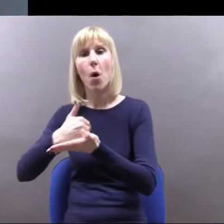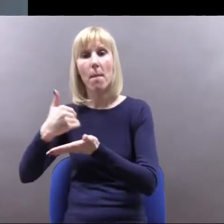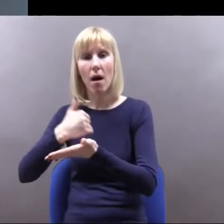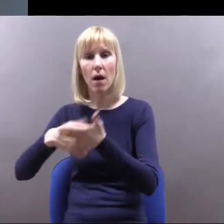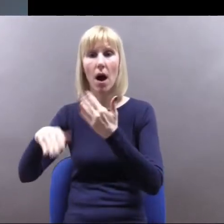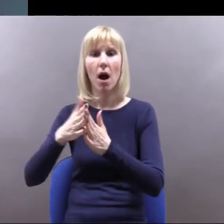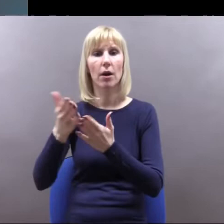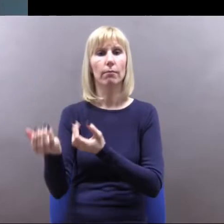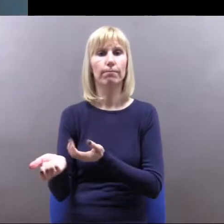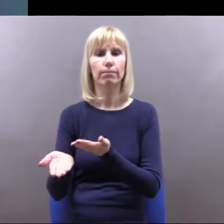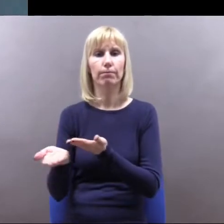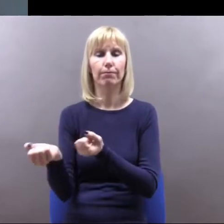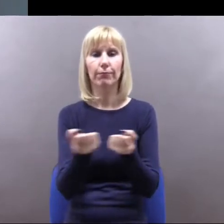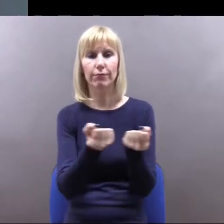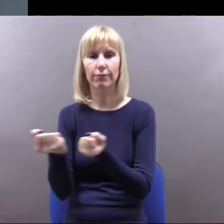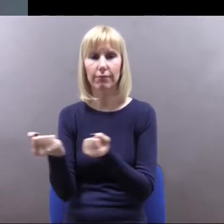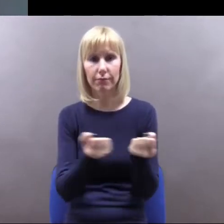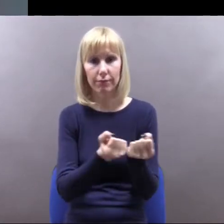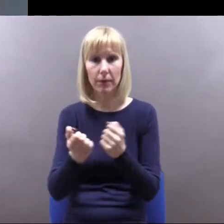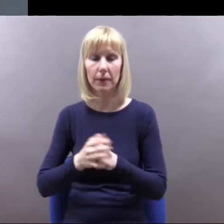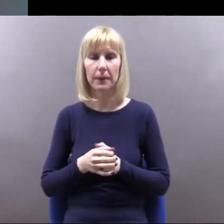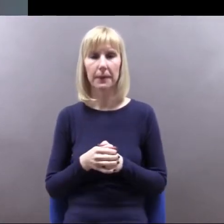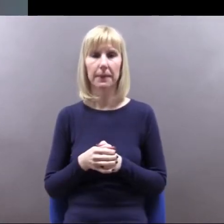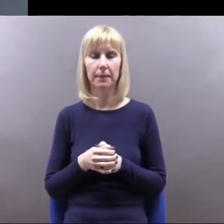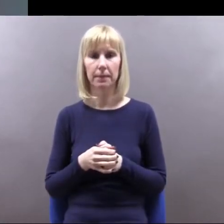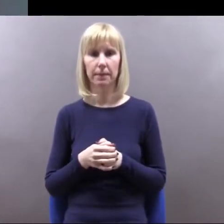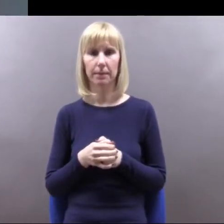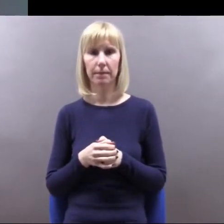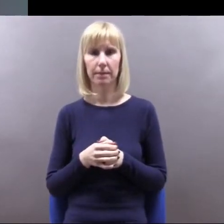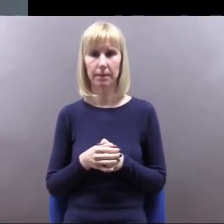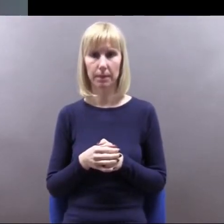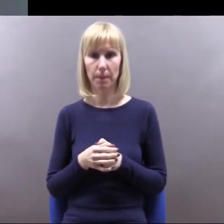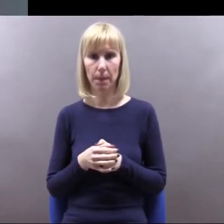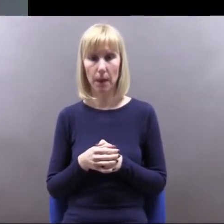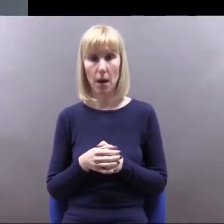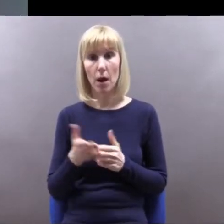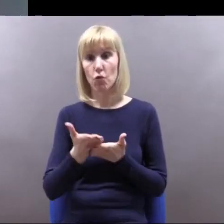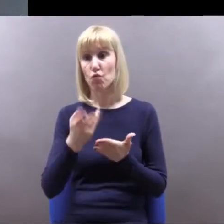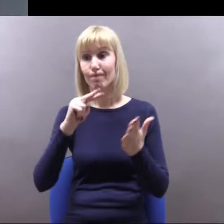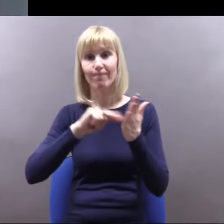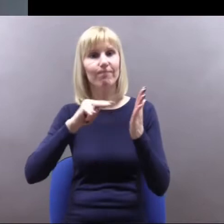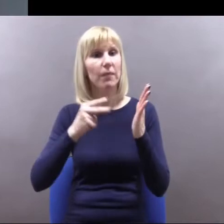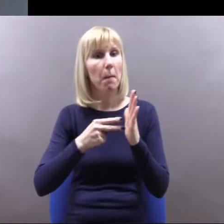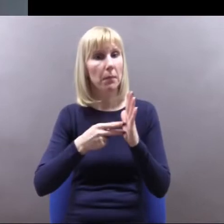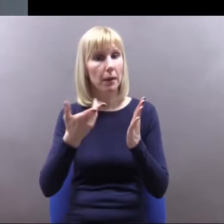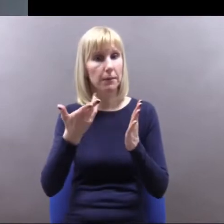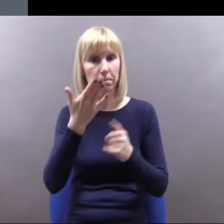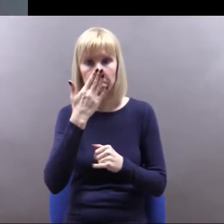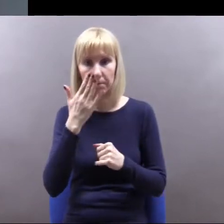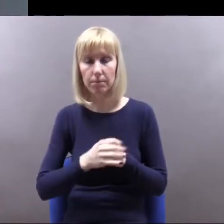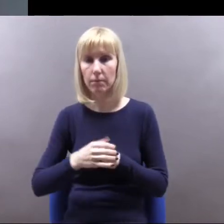pomagają przemieszczać się w pionie różnym grupom użytkowników. I